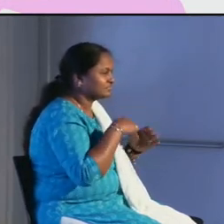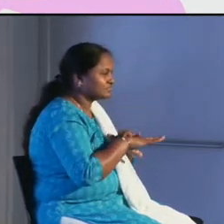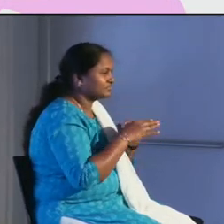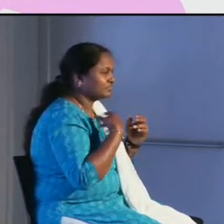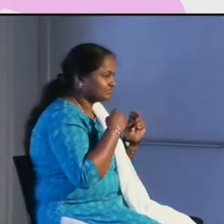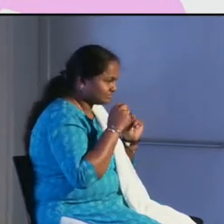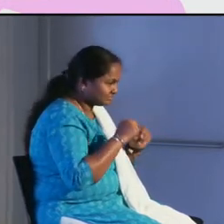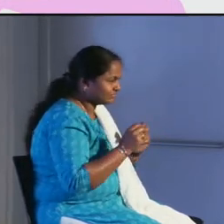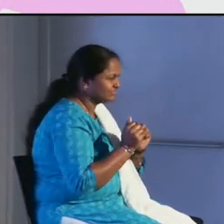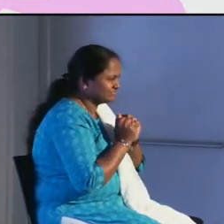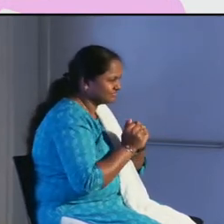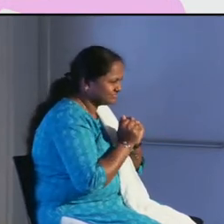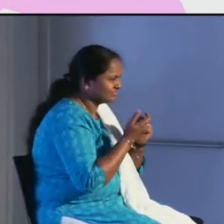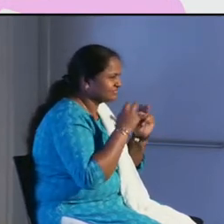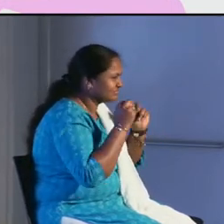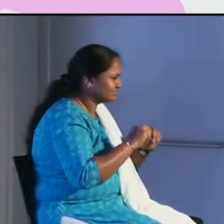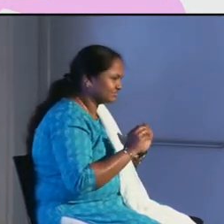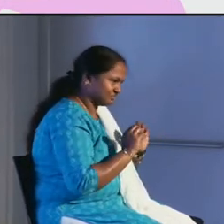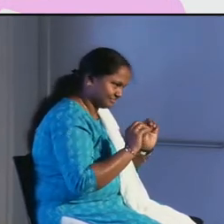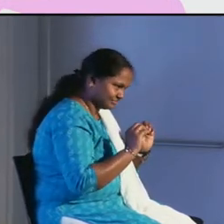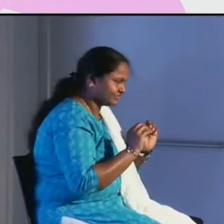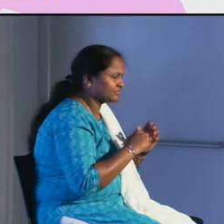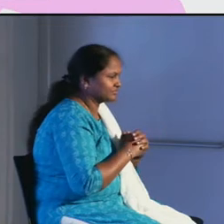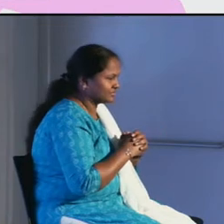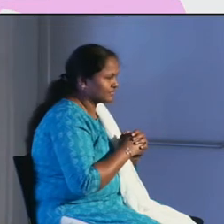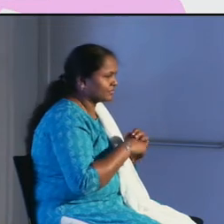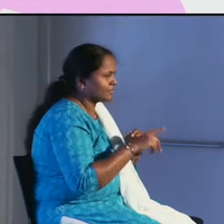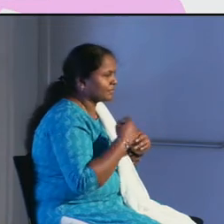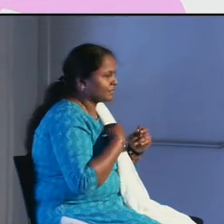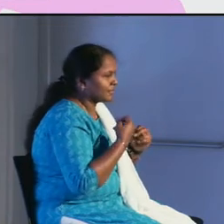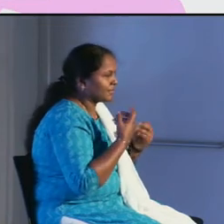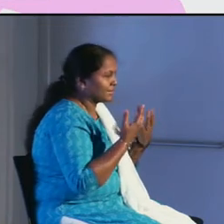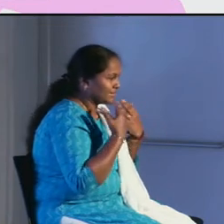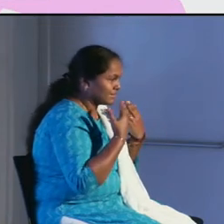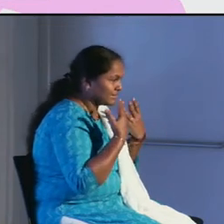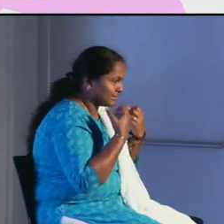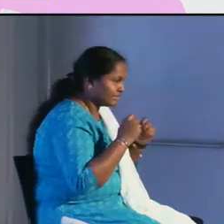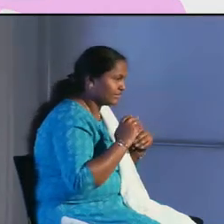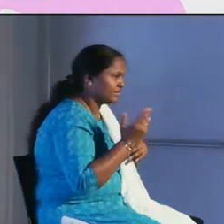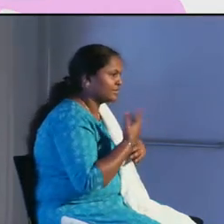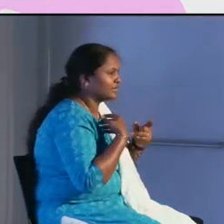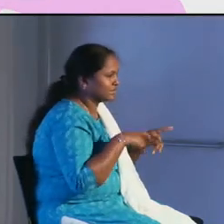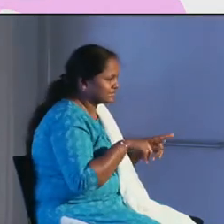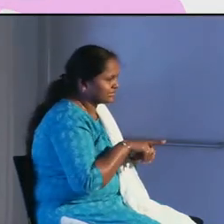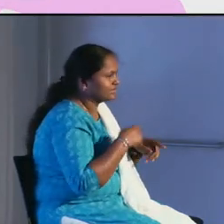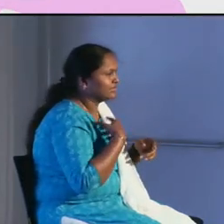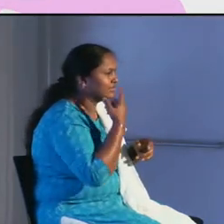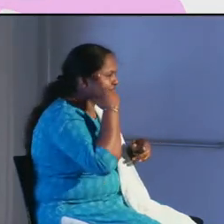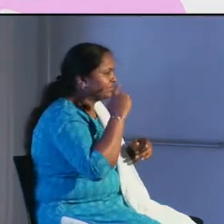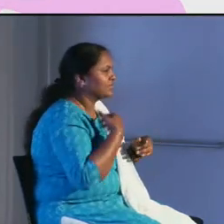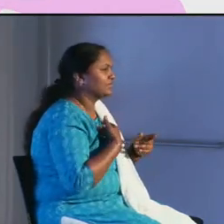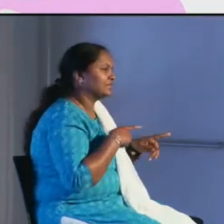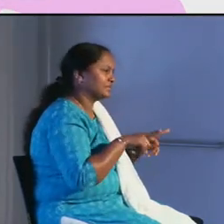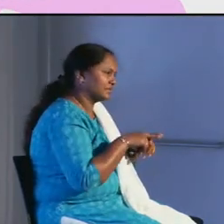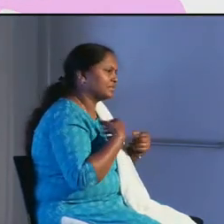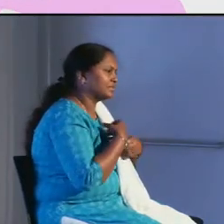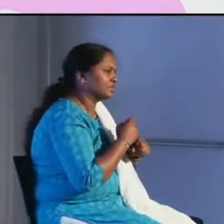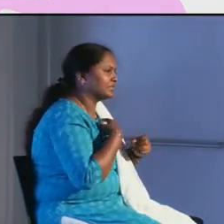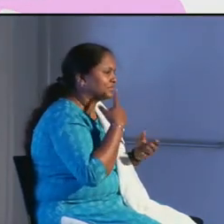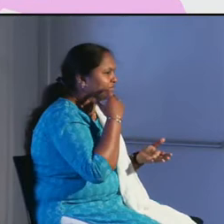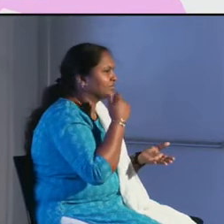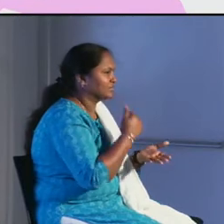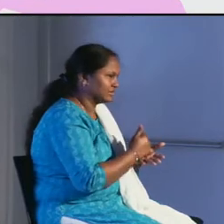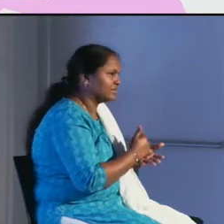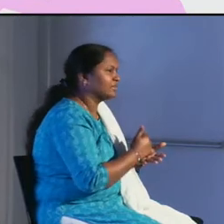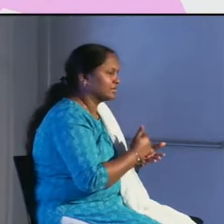विद बॉडीगार्ड सिस्टम। अब और बॉडीगार्ड नहीं चाहिए। मैंने एक पब्लिक स्पेस सबके लिए बना था, मेरे लिए भी बना है, तो मैं अपने राइट्स को रिक्लेम कर दूंगी